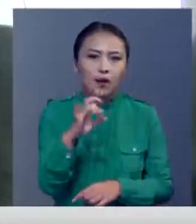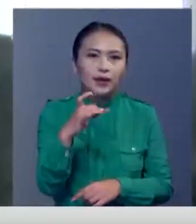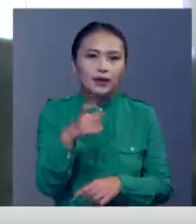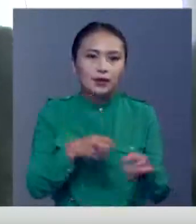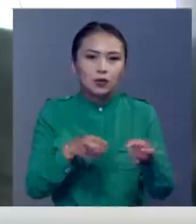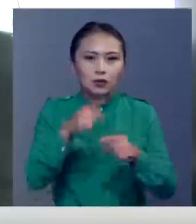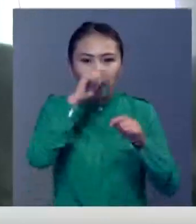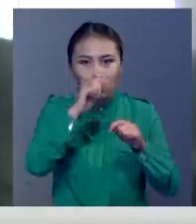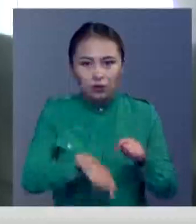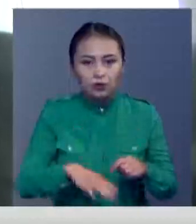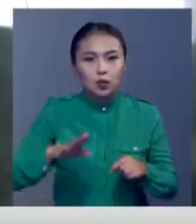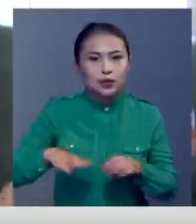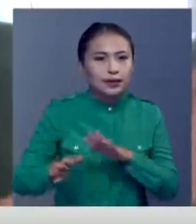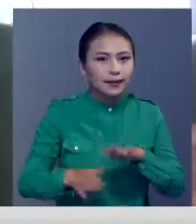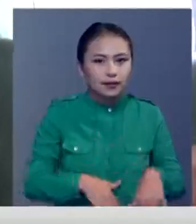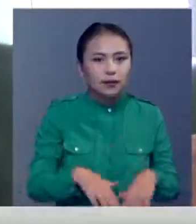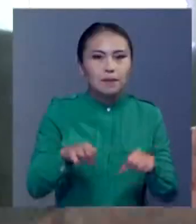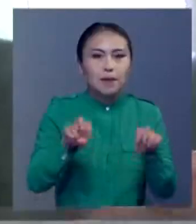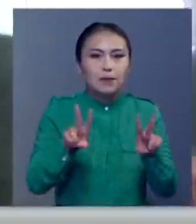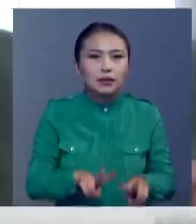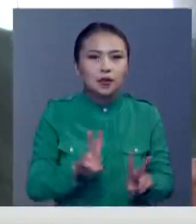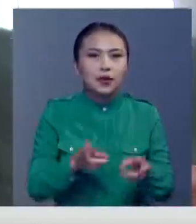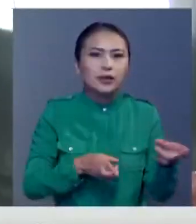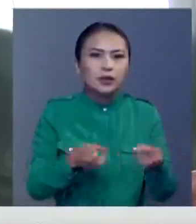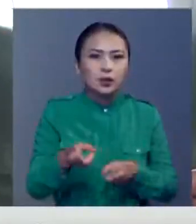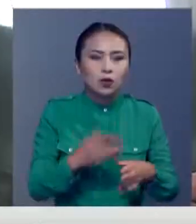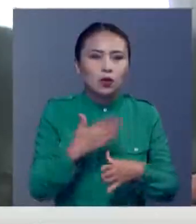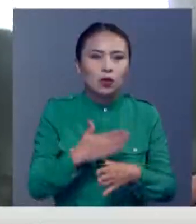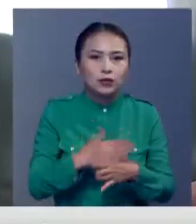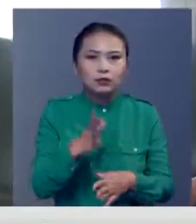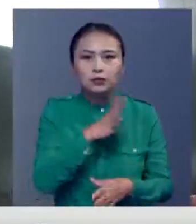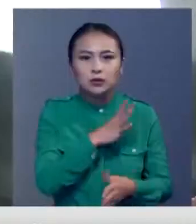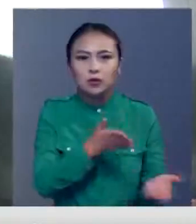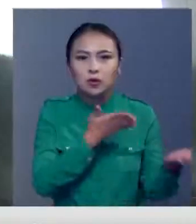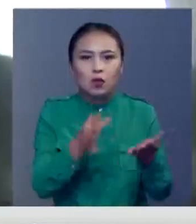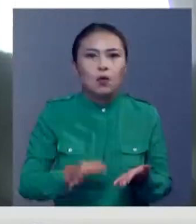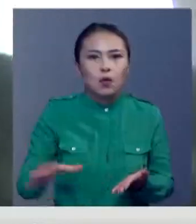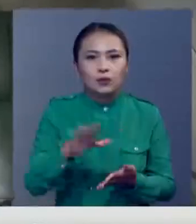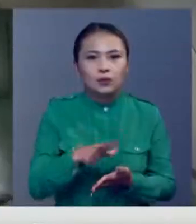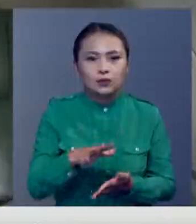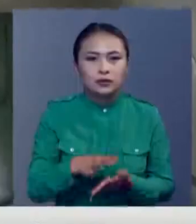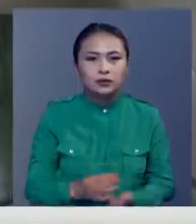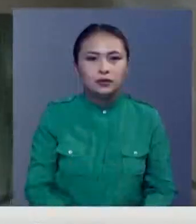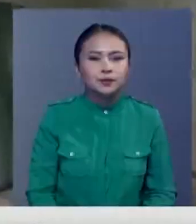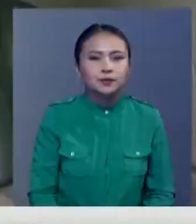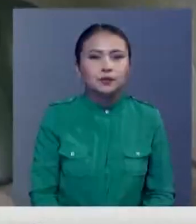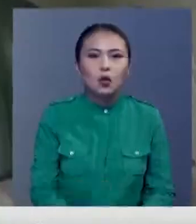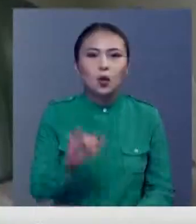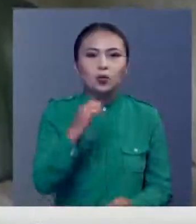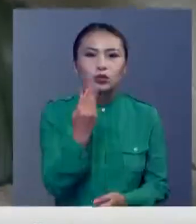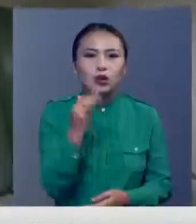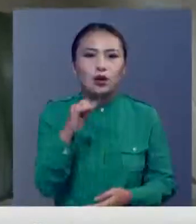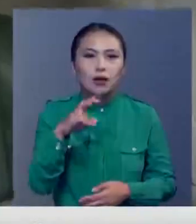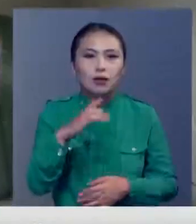жағдайын тексереміз. Содан соң ол адамды мамандандырылған хирургиялық көмек көрсету үшін облыстық ауруханаға жеткіземіз. Үш аралға